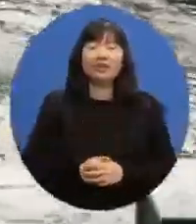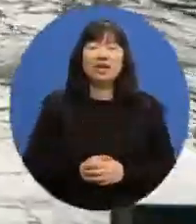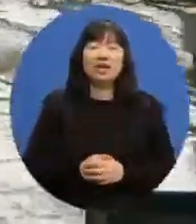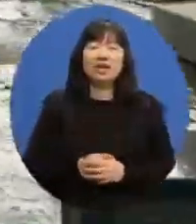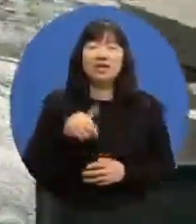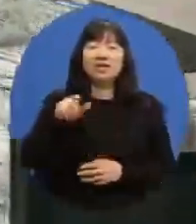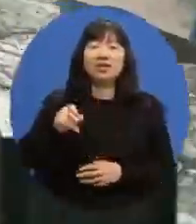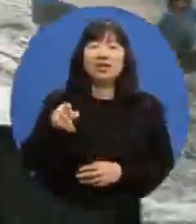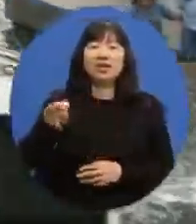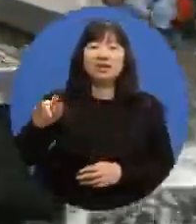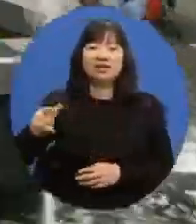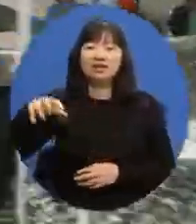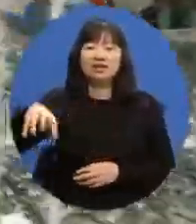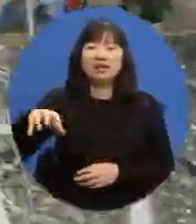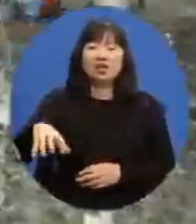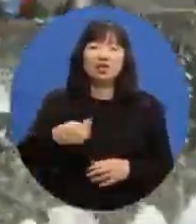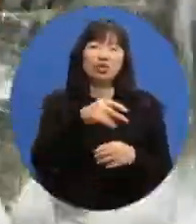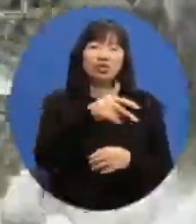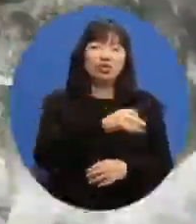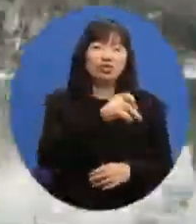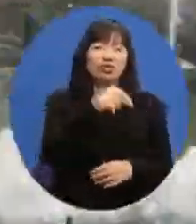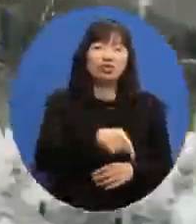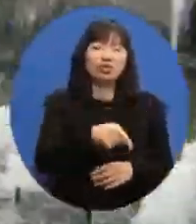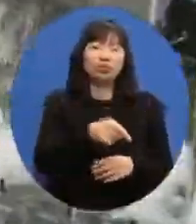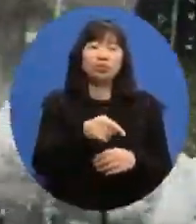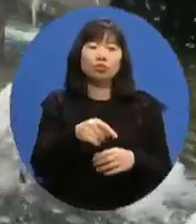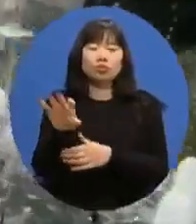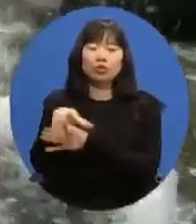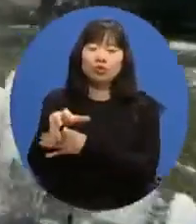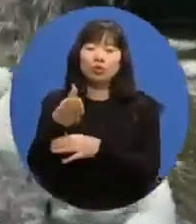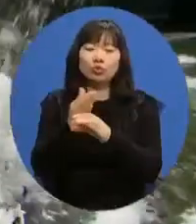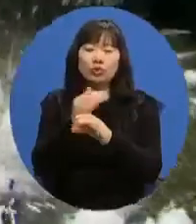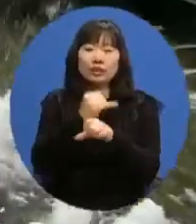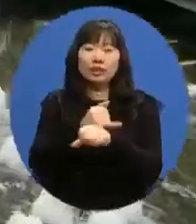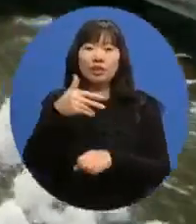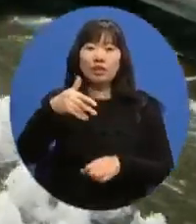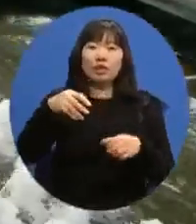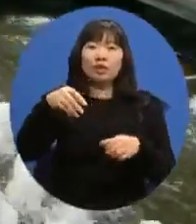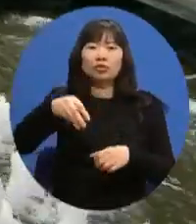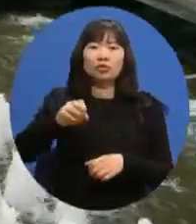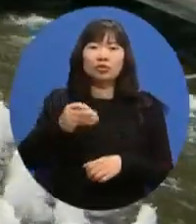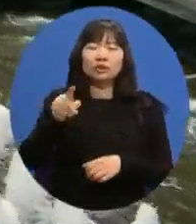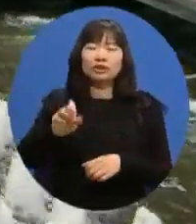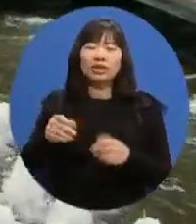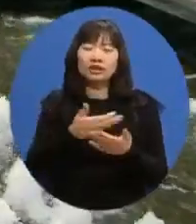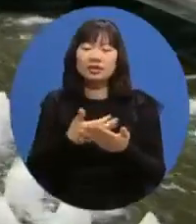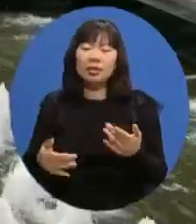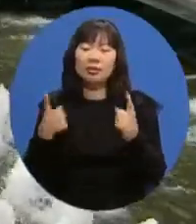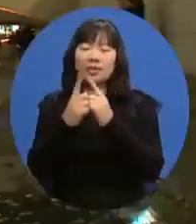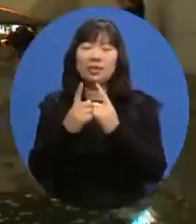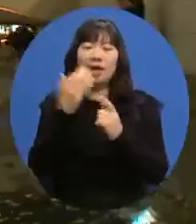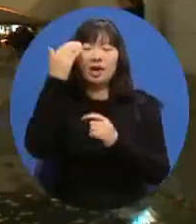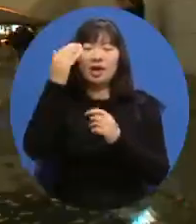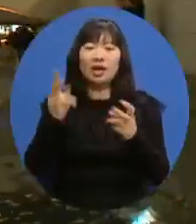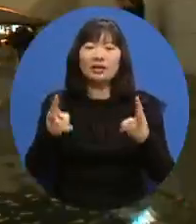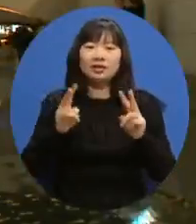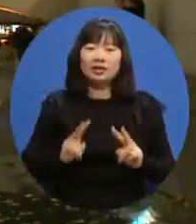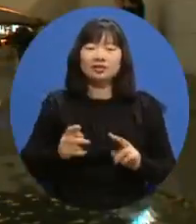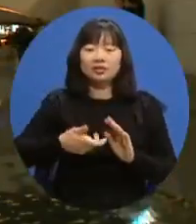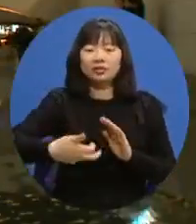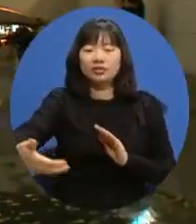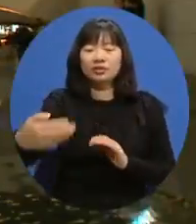청계천은 종로구와 중구와의 경계를 흐르는 하천으로 중랑천과 만나 한강으로 흘러들어가는데요.